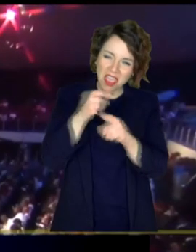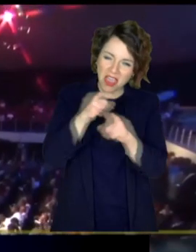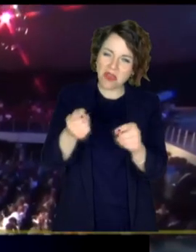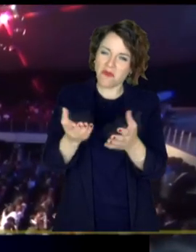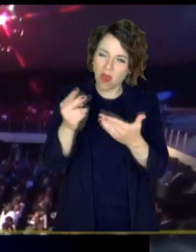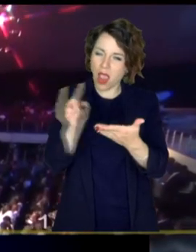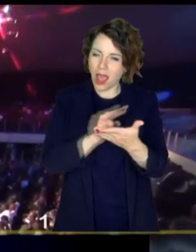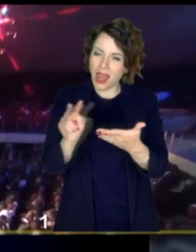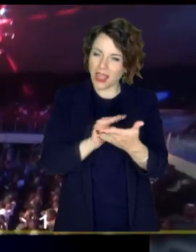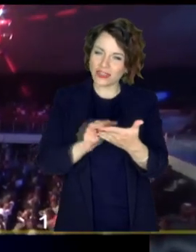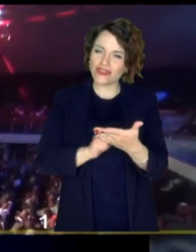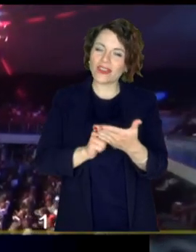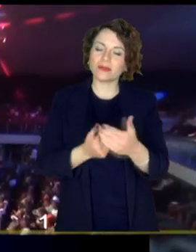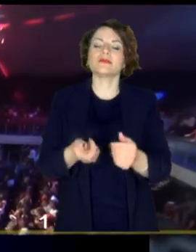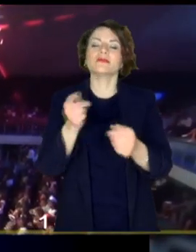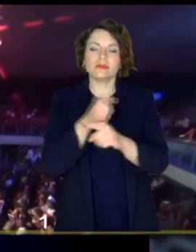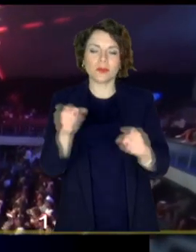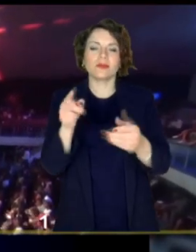via.